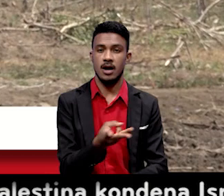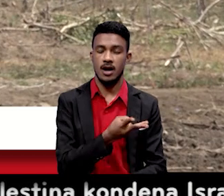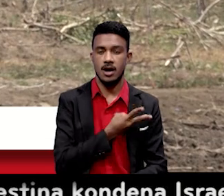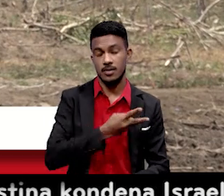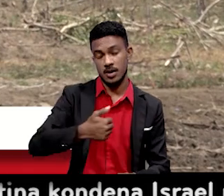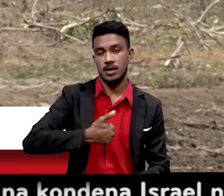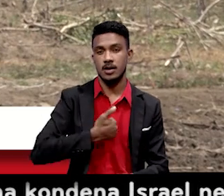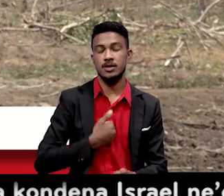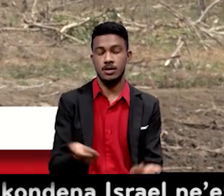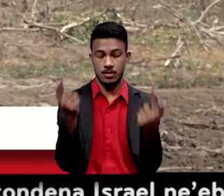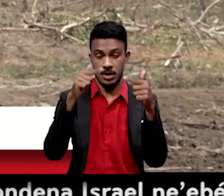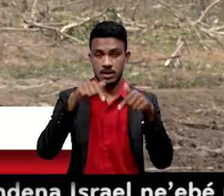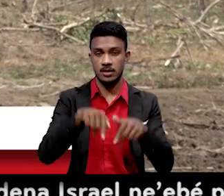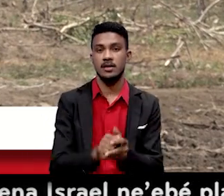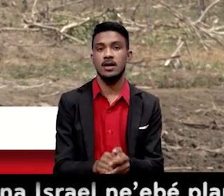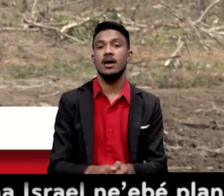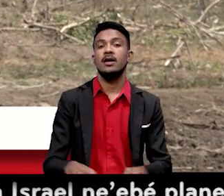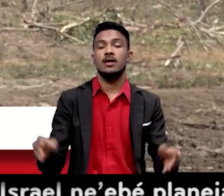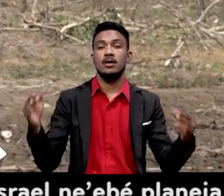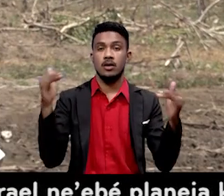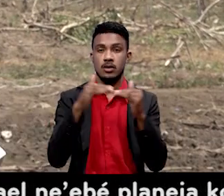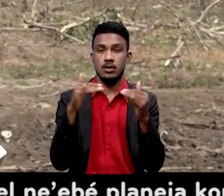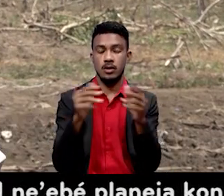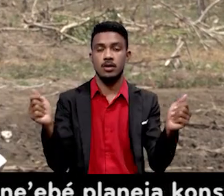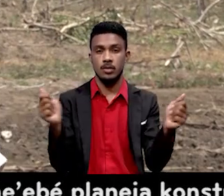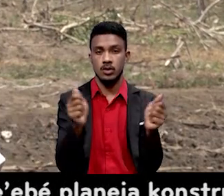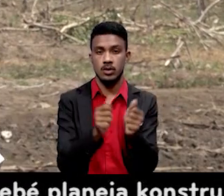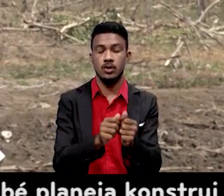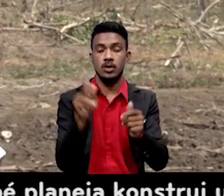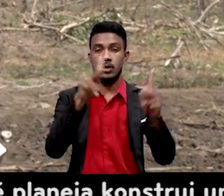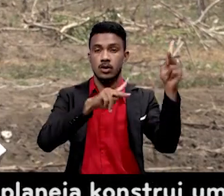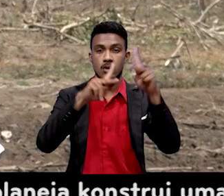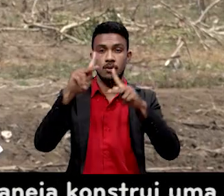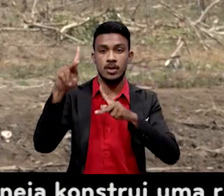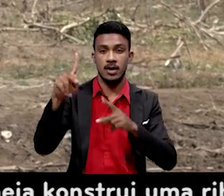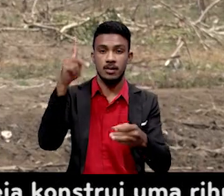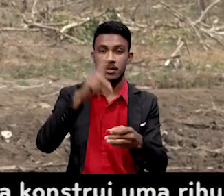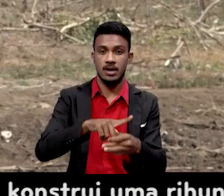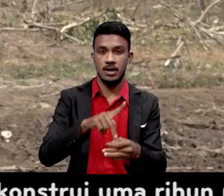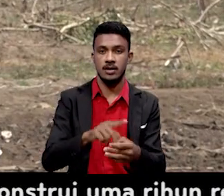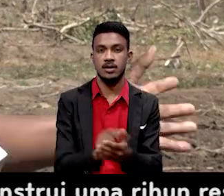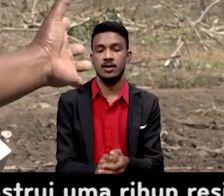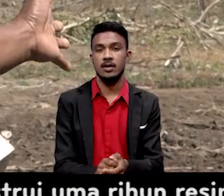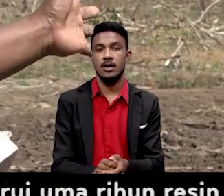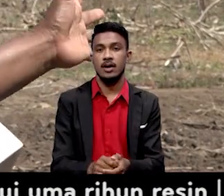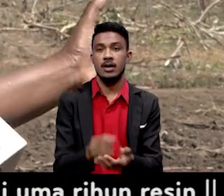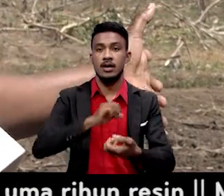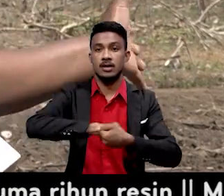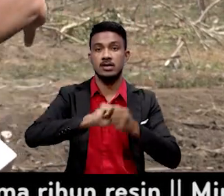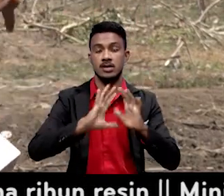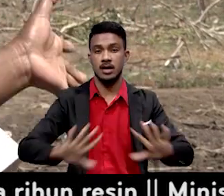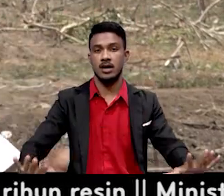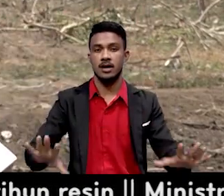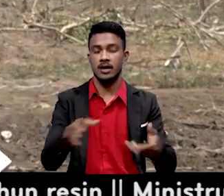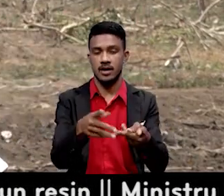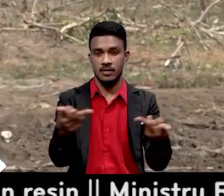tun mai ia ami satu duha mutuk kera so kompanya be minarain yang ne. Stragamos parte ne de tan saituang